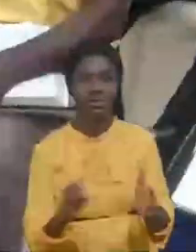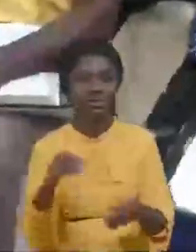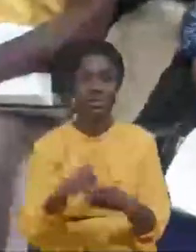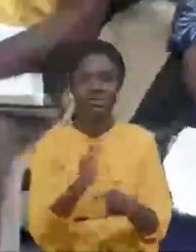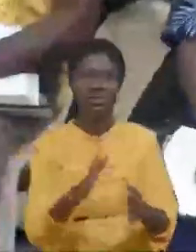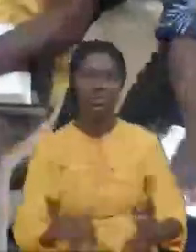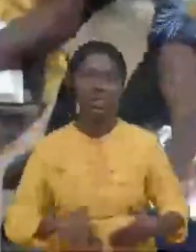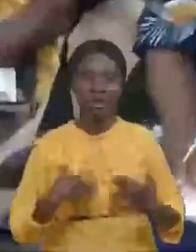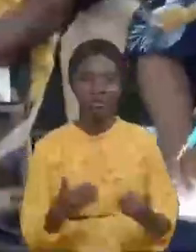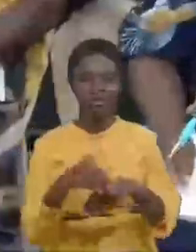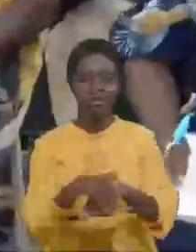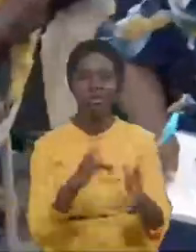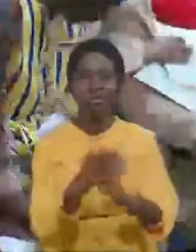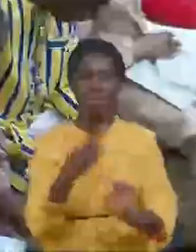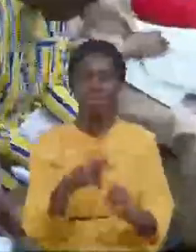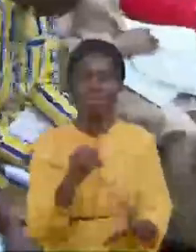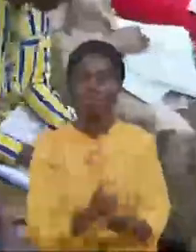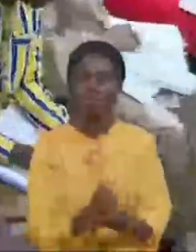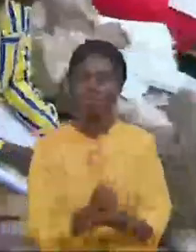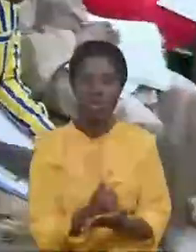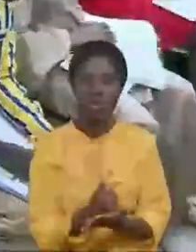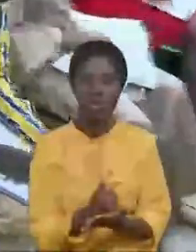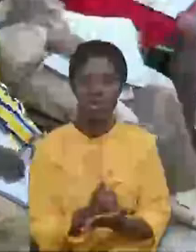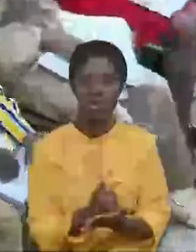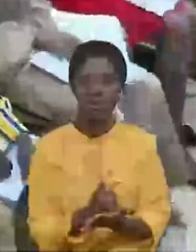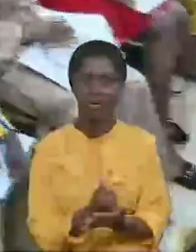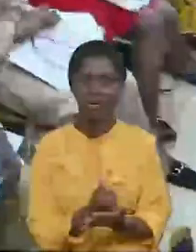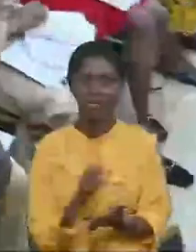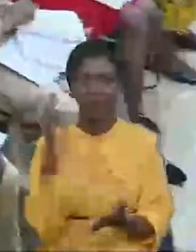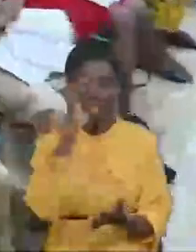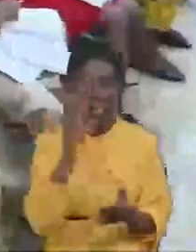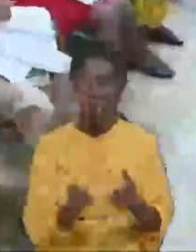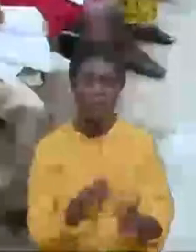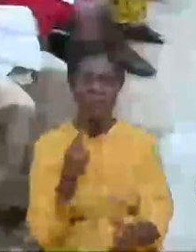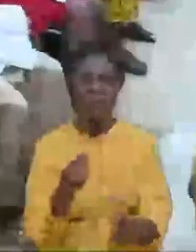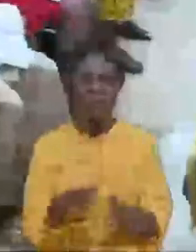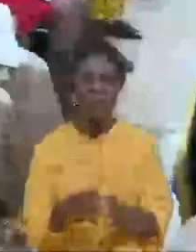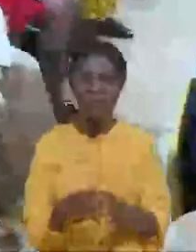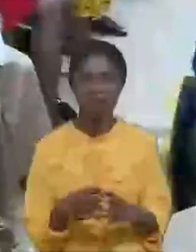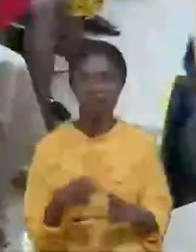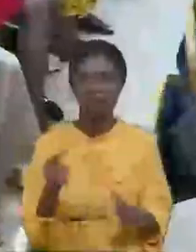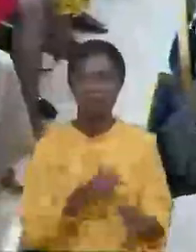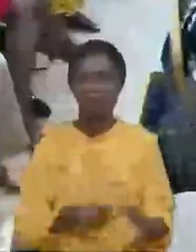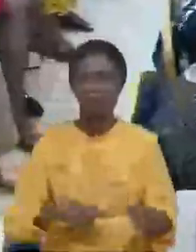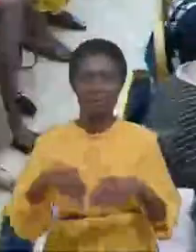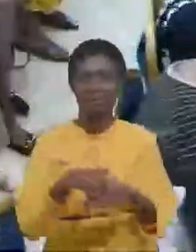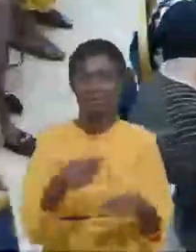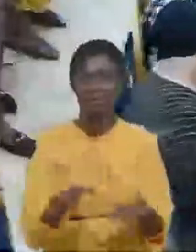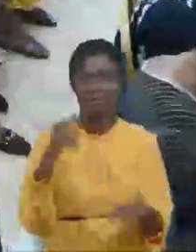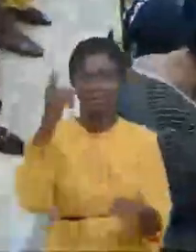dans votre vie ce jour au nom de Jésus-Christ. Cherchez premièrement le royaume et